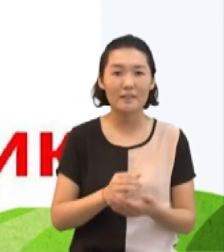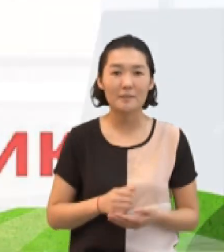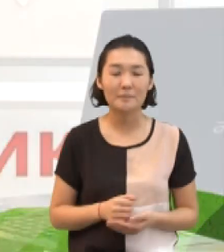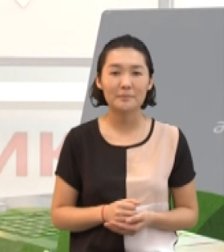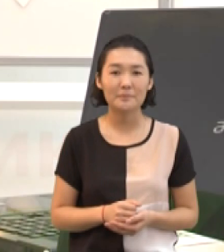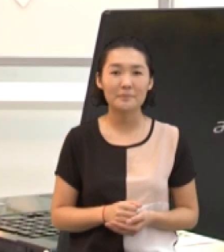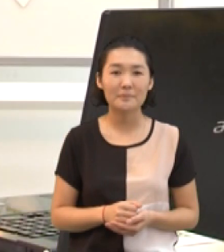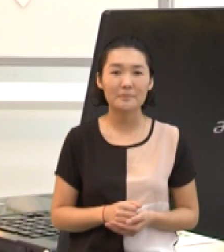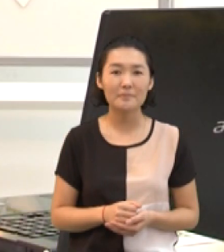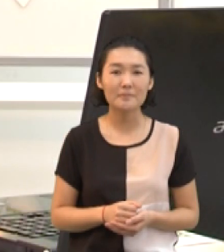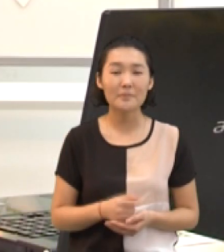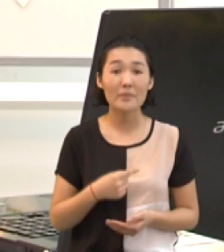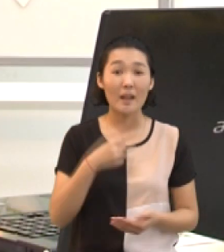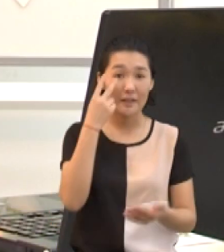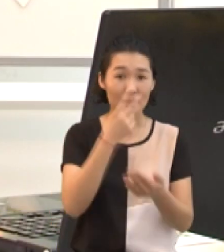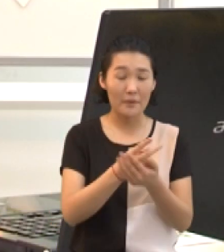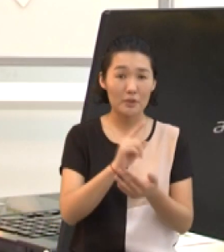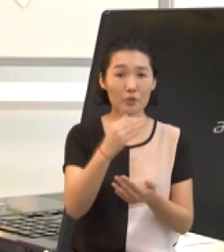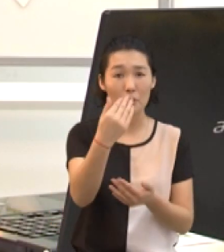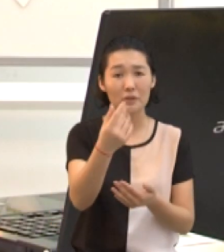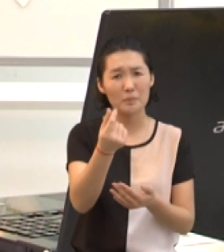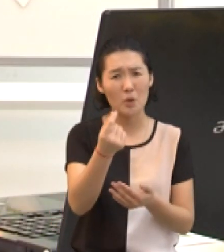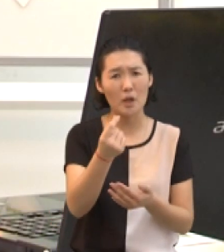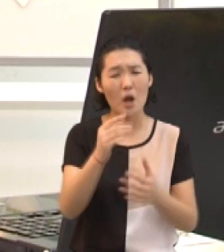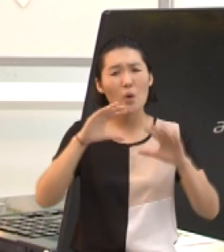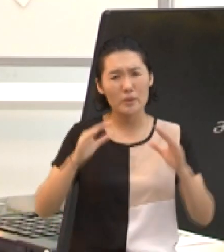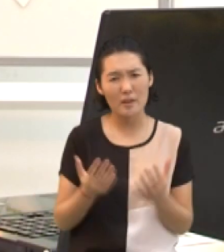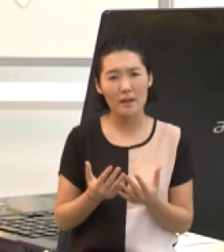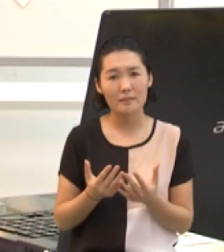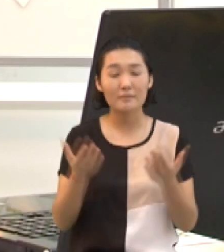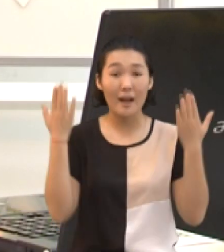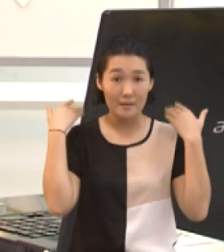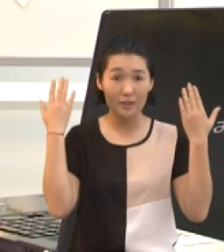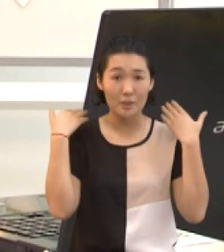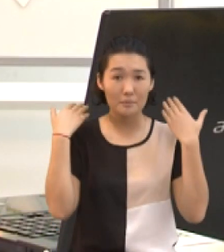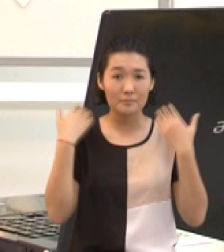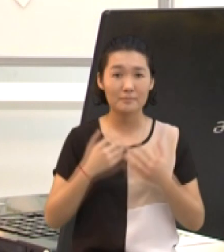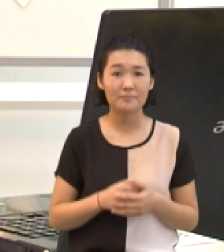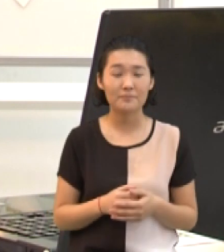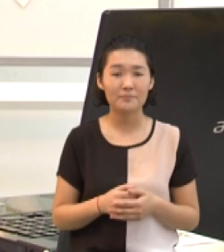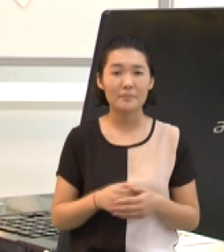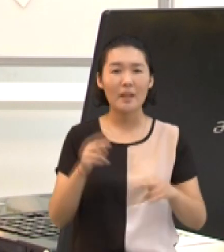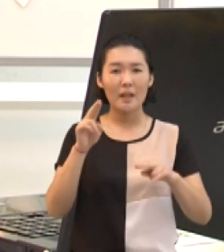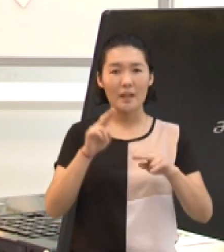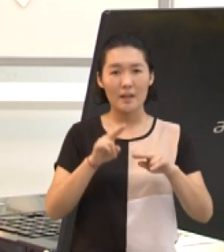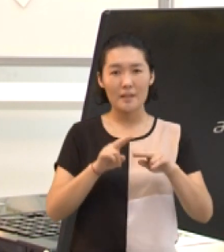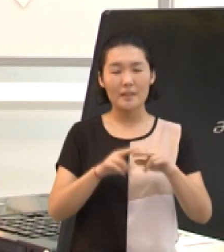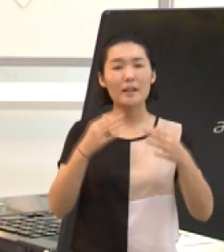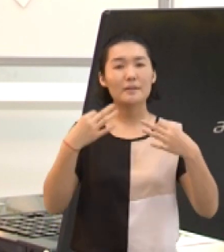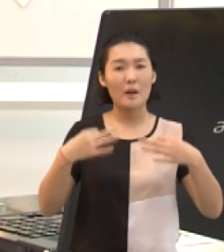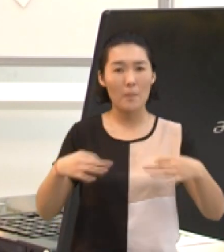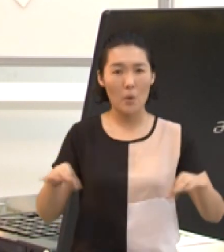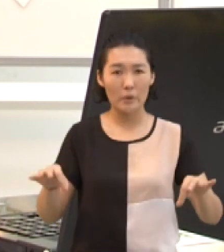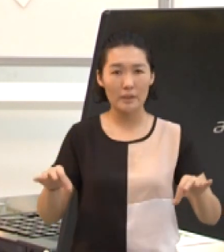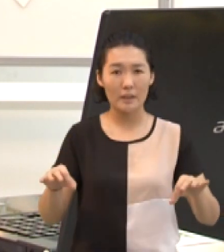отвечаете. Я вижу, что вы немного устали. Отдохнем? Сели